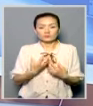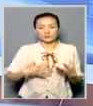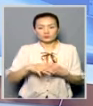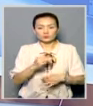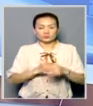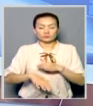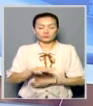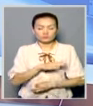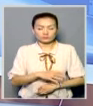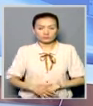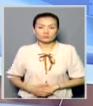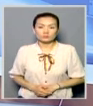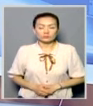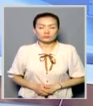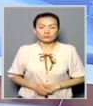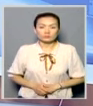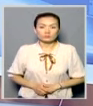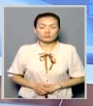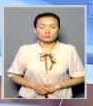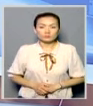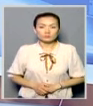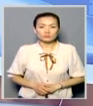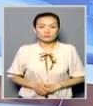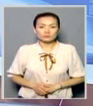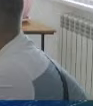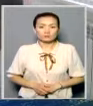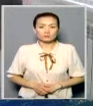агенттіктерімен дөңгелек үстел өткізді. Толығырақ тілші сабақтайды.